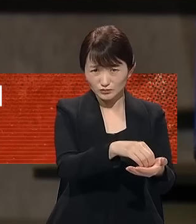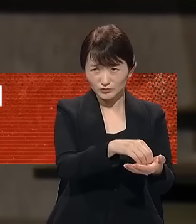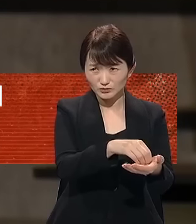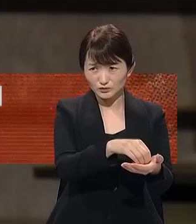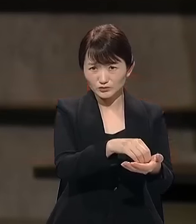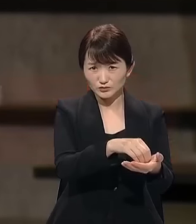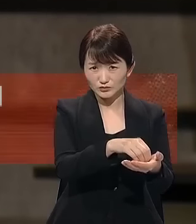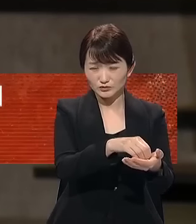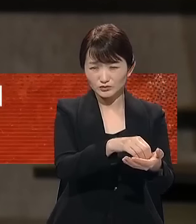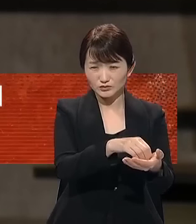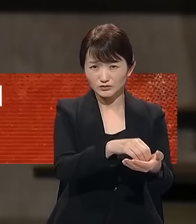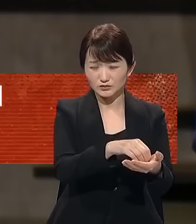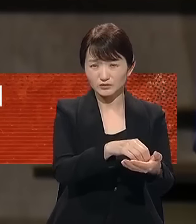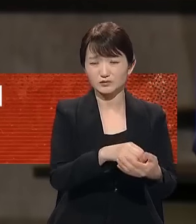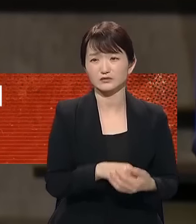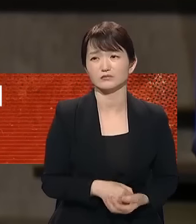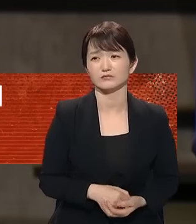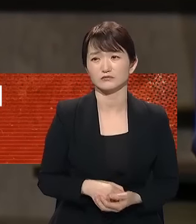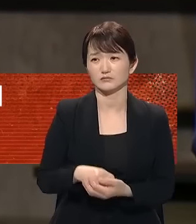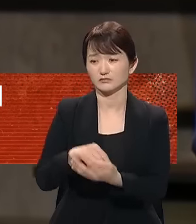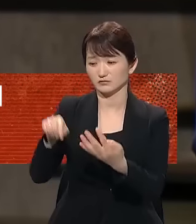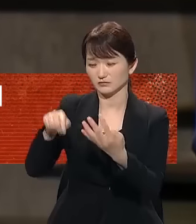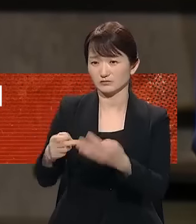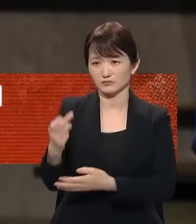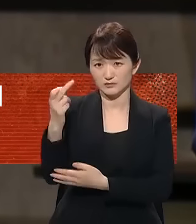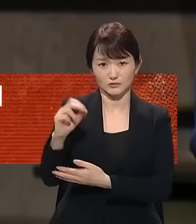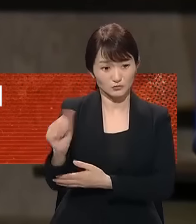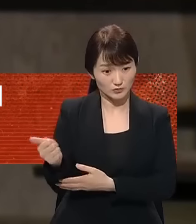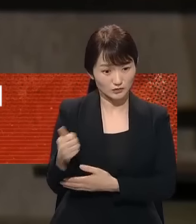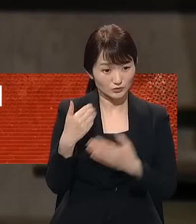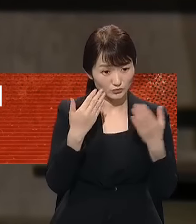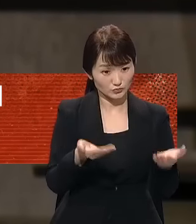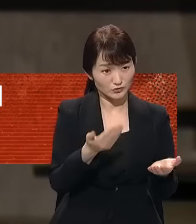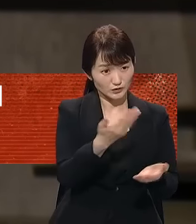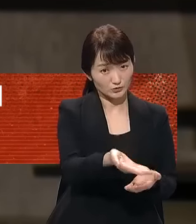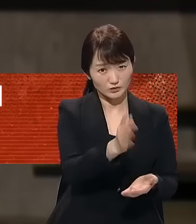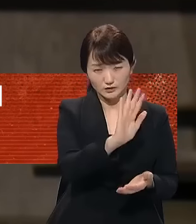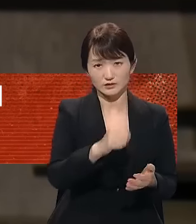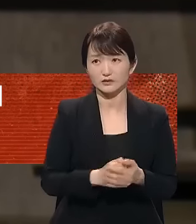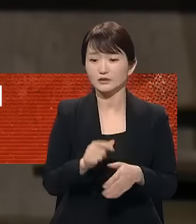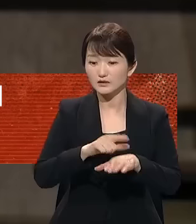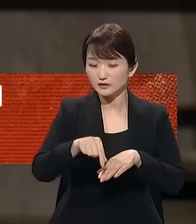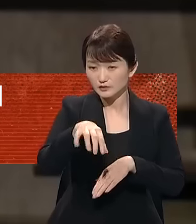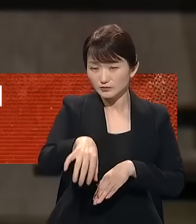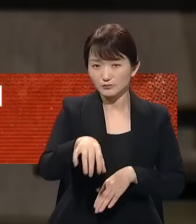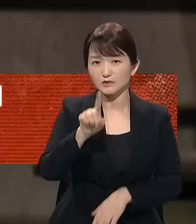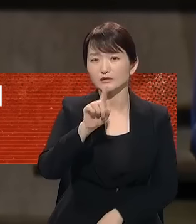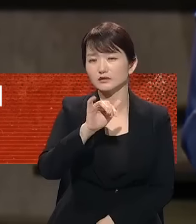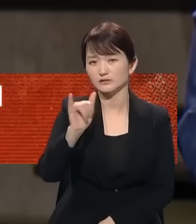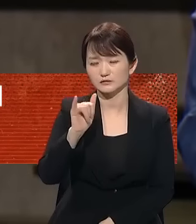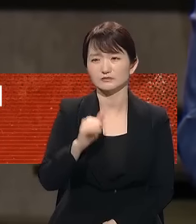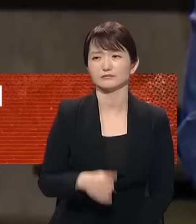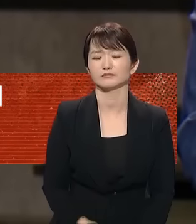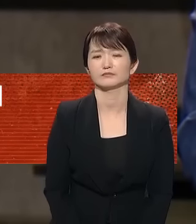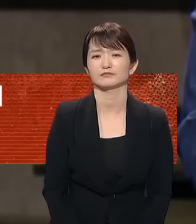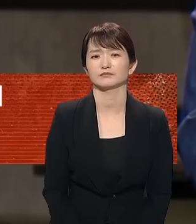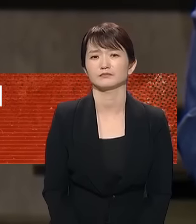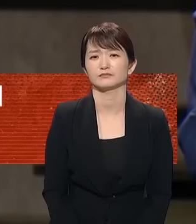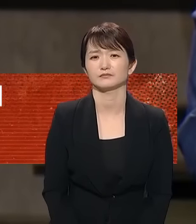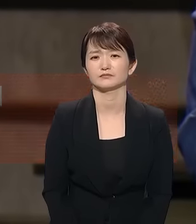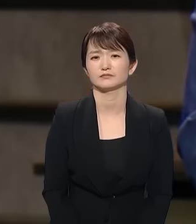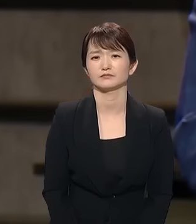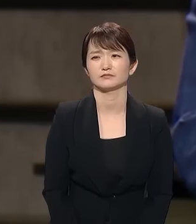뭐 사촌이 뭐 그렇게 됐다고 휴가를 안 줍니다. 그럼 이제 지방에 있는 그 한 사람인데 글쎄요. 지금